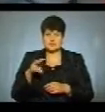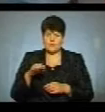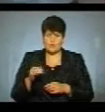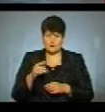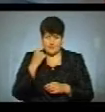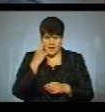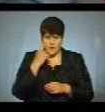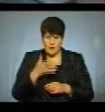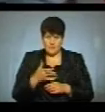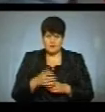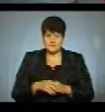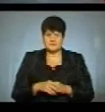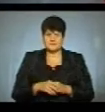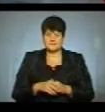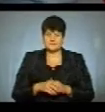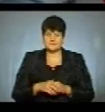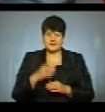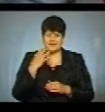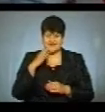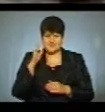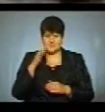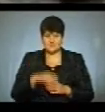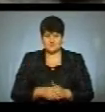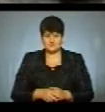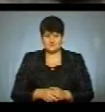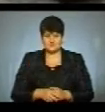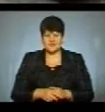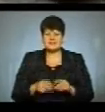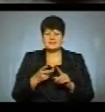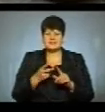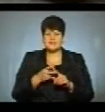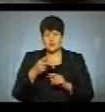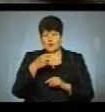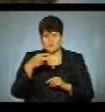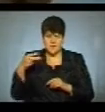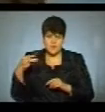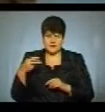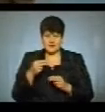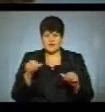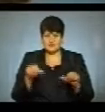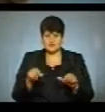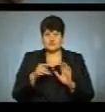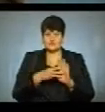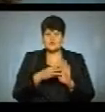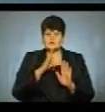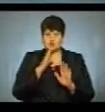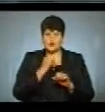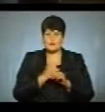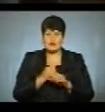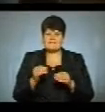на око. І гаряча вода. І гаряча вода. Це другий поверх їдальні, тут 8 жінок роблять